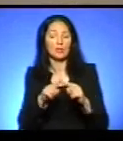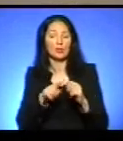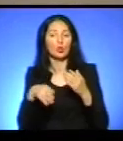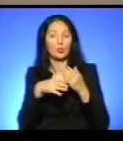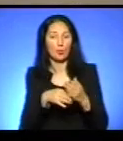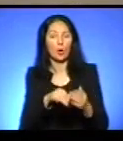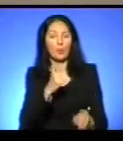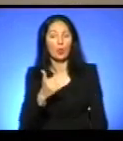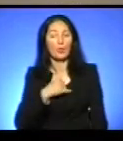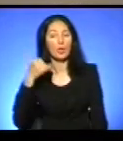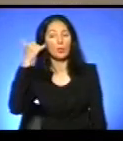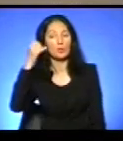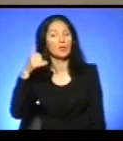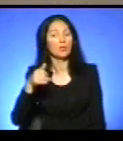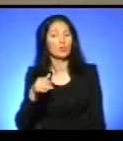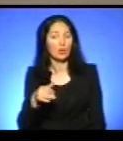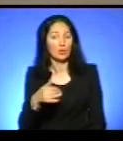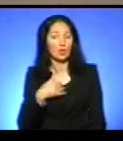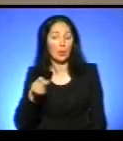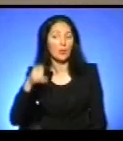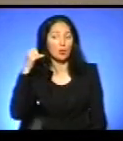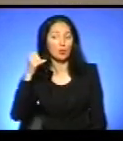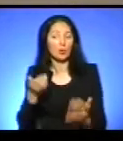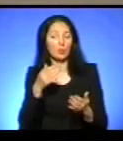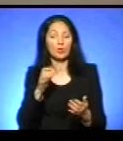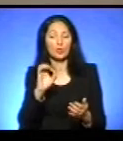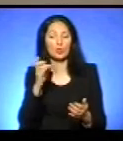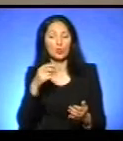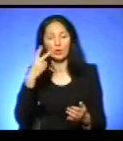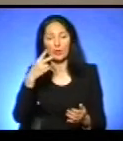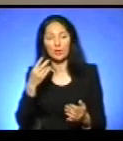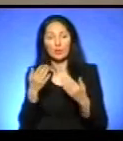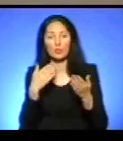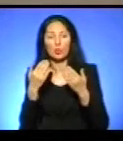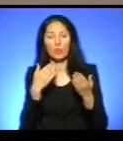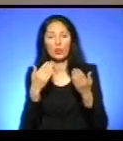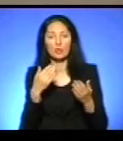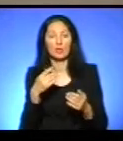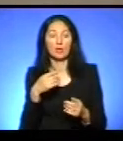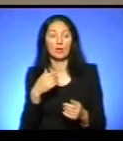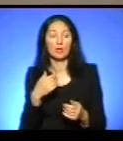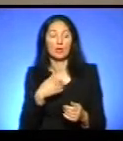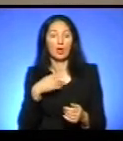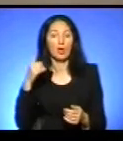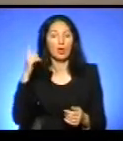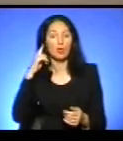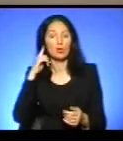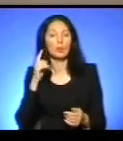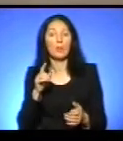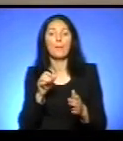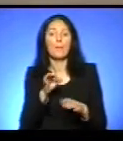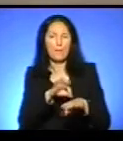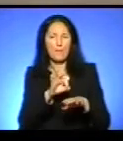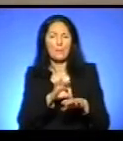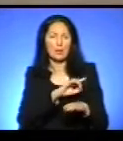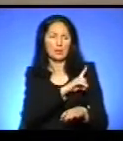телефон, і я підняла трубку, і, може, секунд 20 поспілкувалася по телефону, відчула різкий біль, мене сам телефон випав з руки.